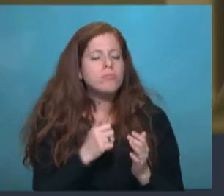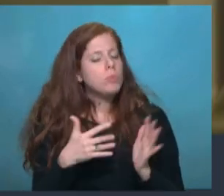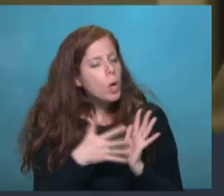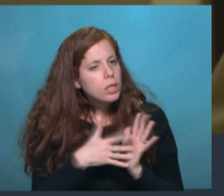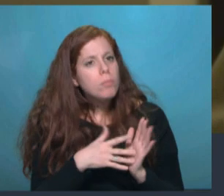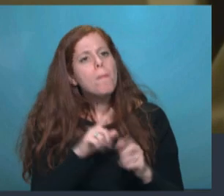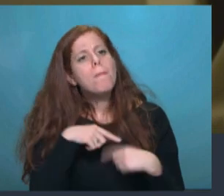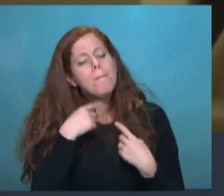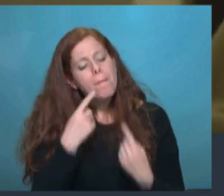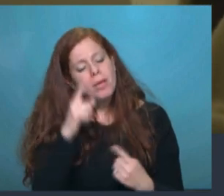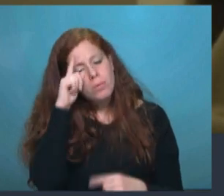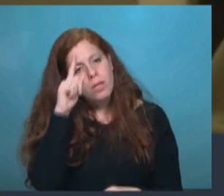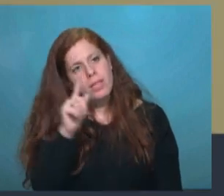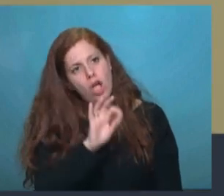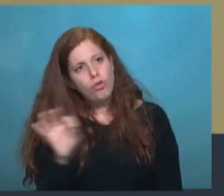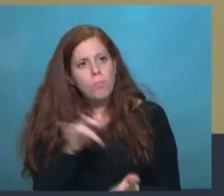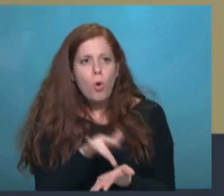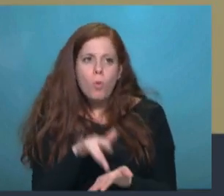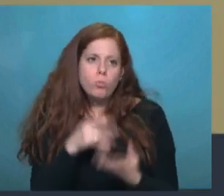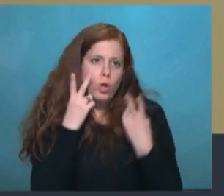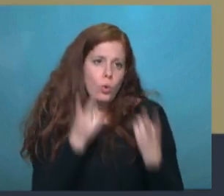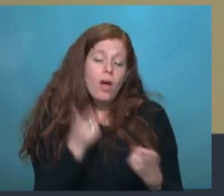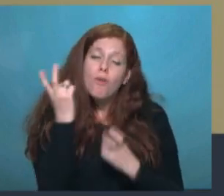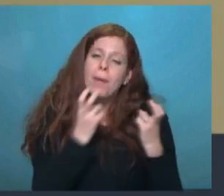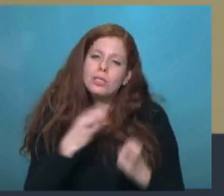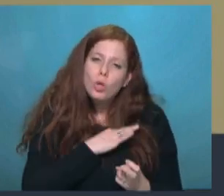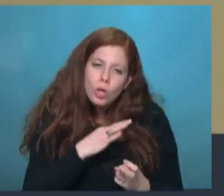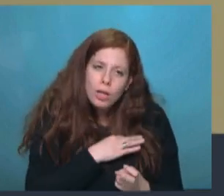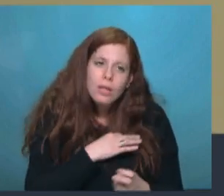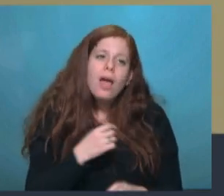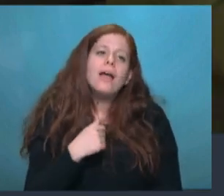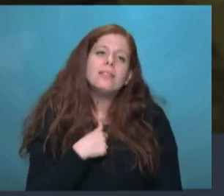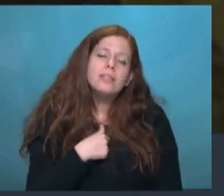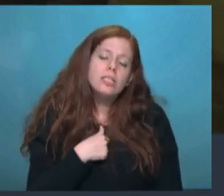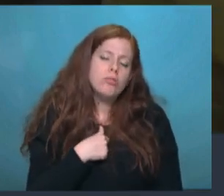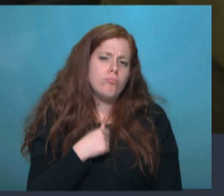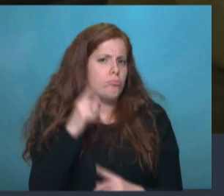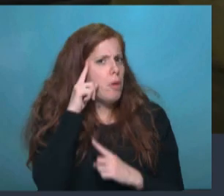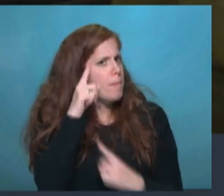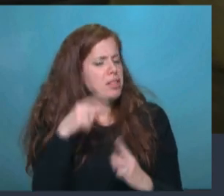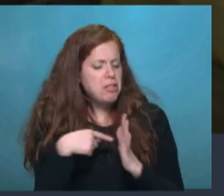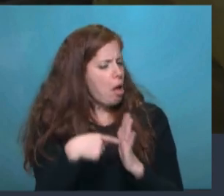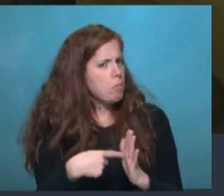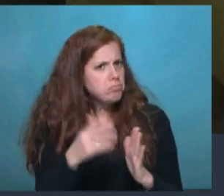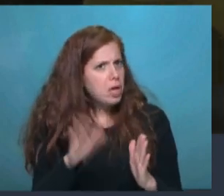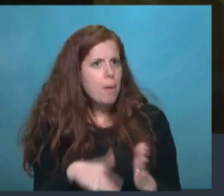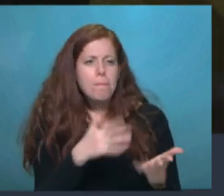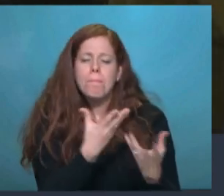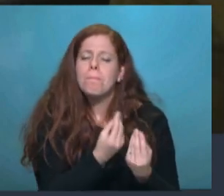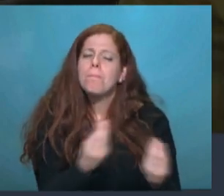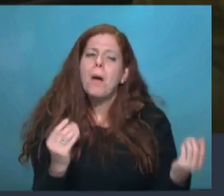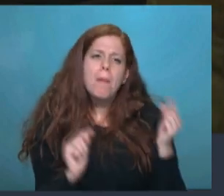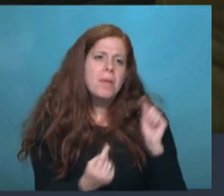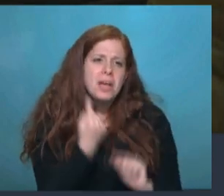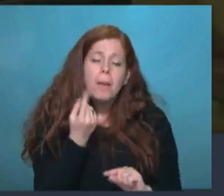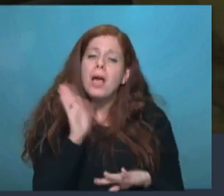מקום שאני נתקל בזה. ומהניסיון שלי, אני איבדתי דעה בהרבה מאוד מקרים,